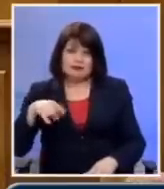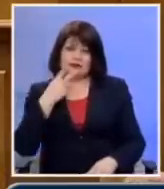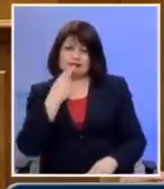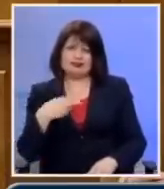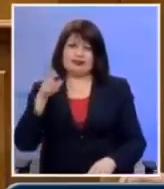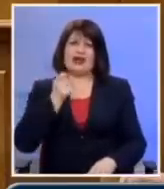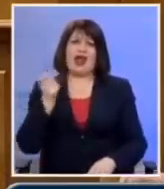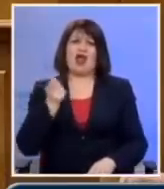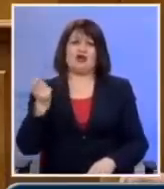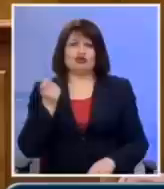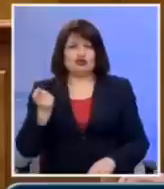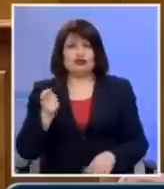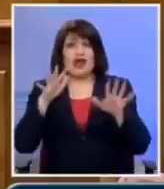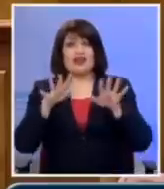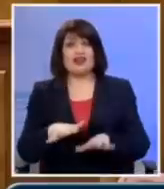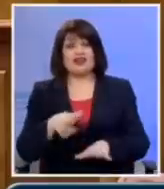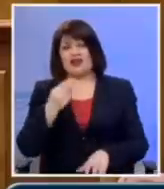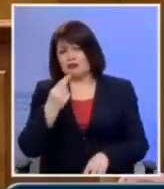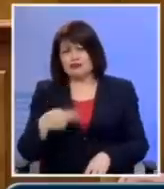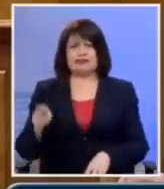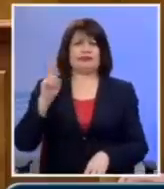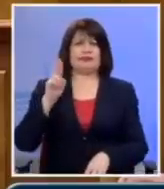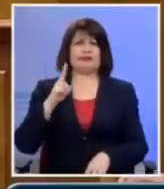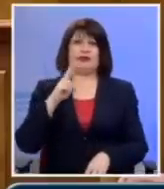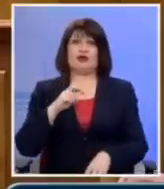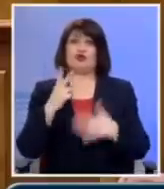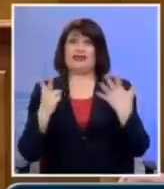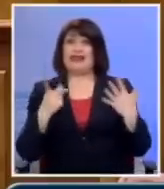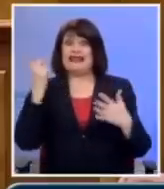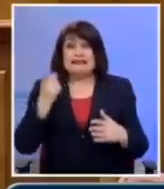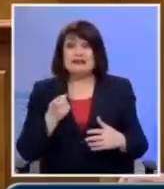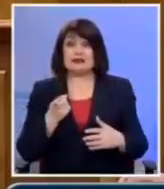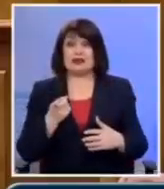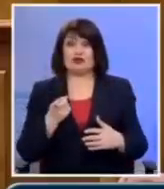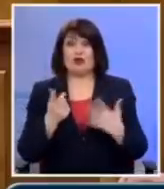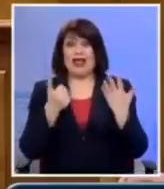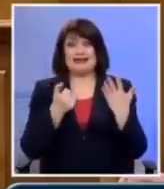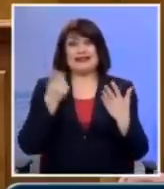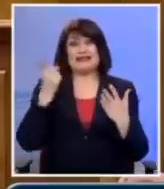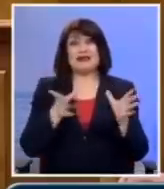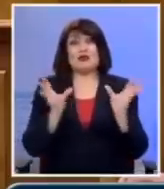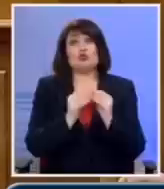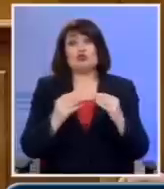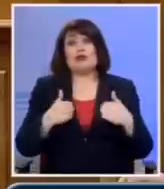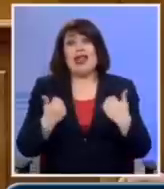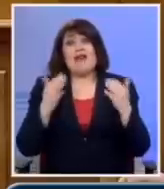Εκτόξευση της ανεργίας στο 27 περίπου της 100, στο 60% για τους